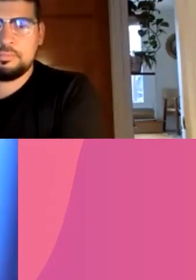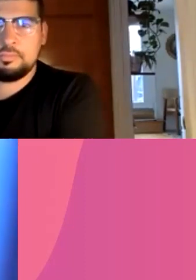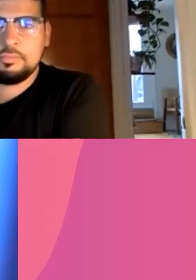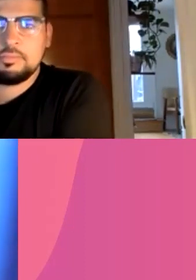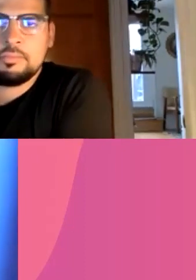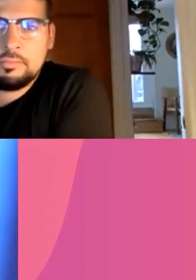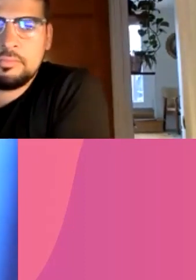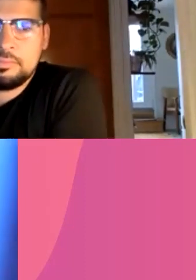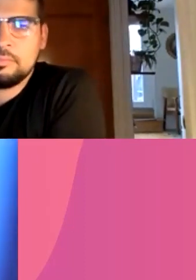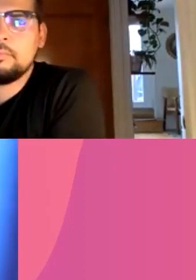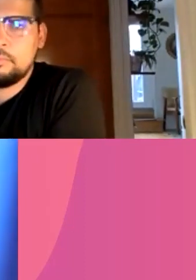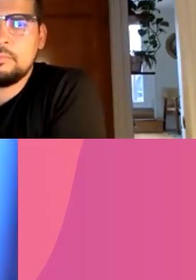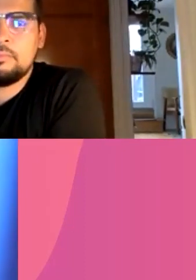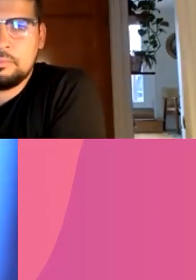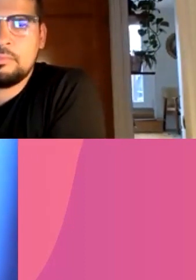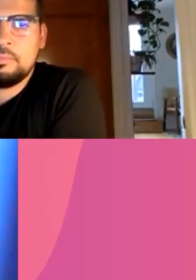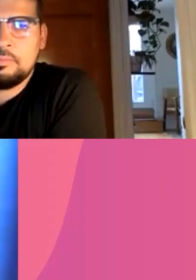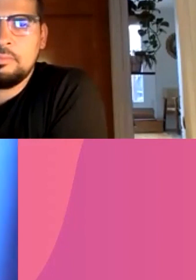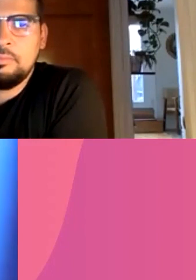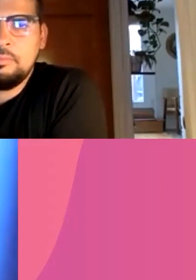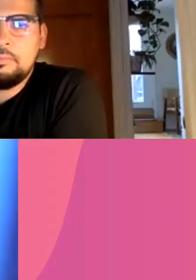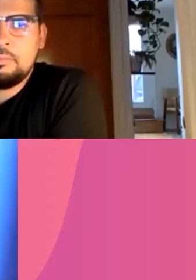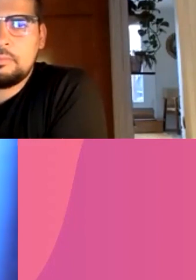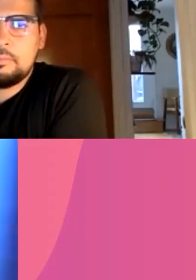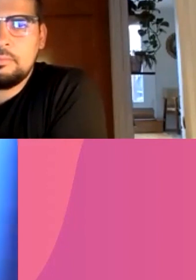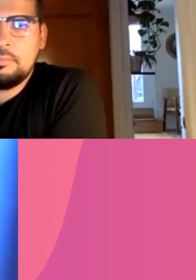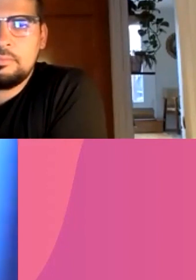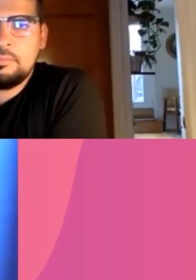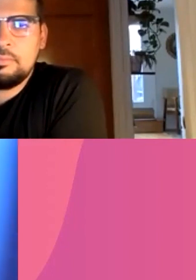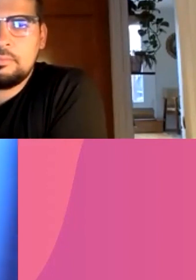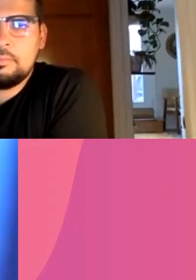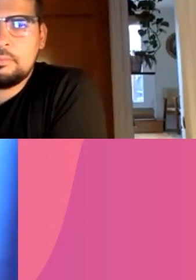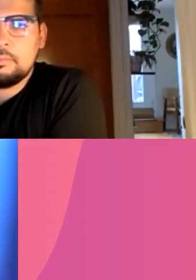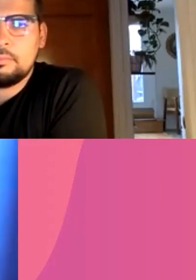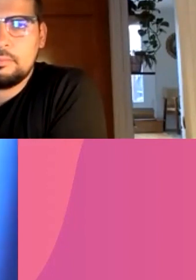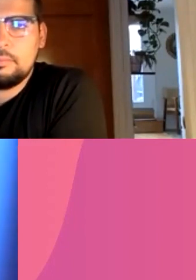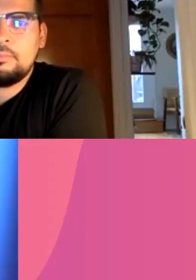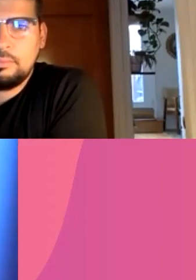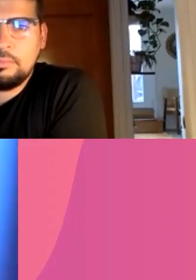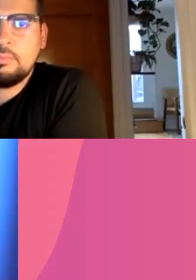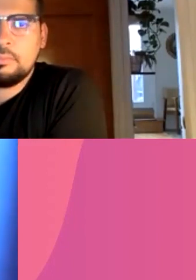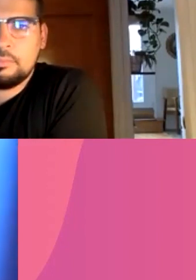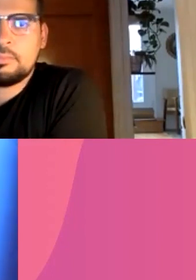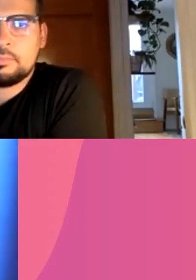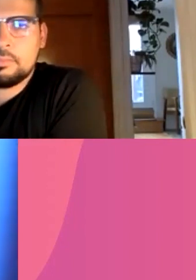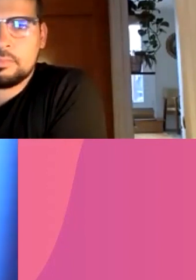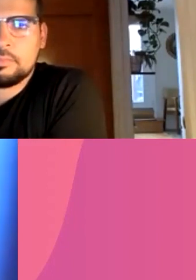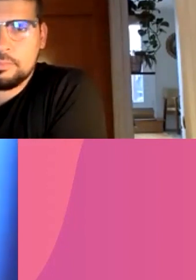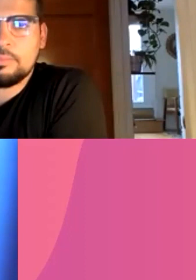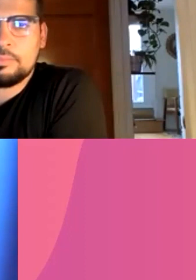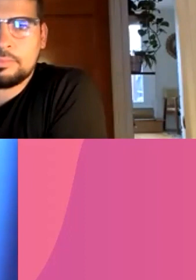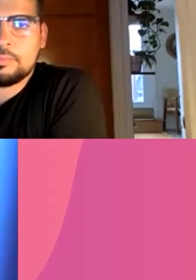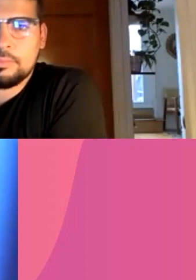partagé avec d'autres. Ce n'était probablement pas la meilleure façon de faire les choses. On a fait un amendement donc très tôt dans le